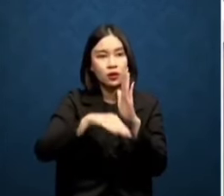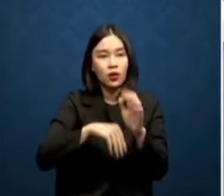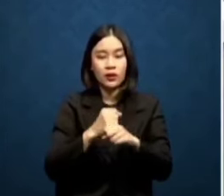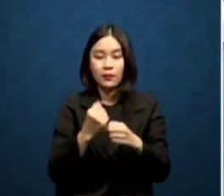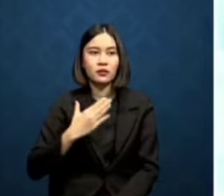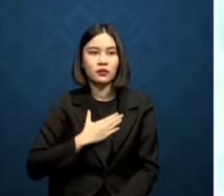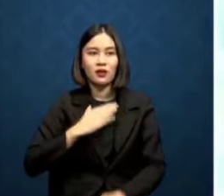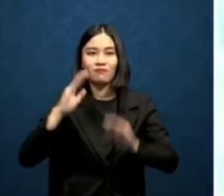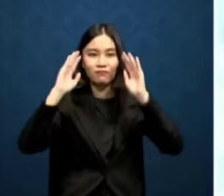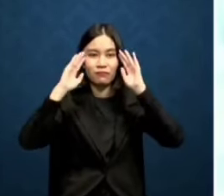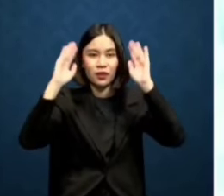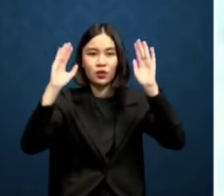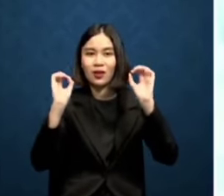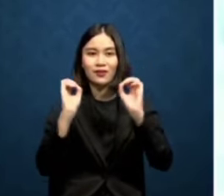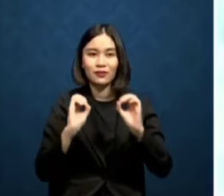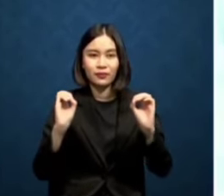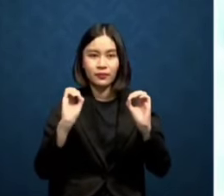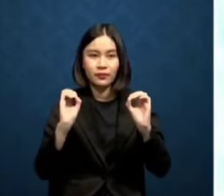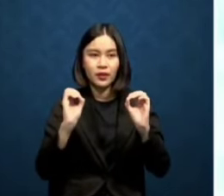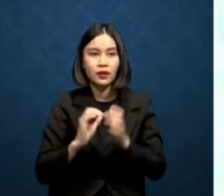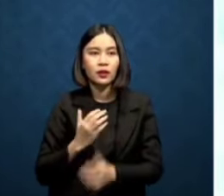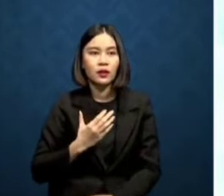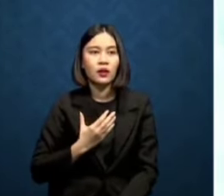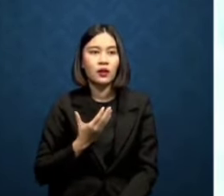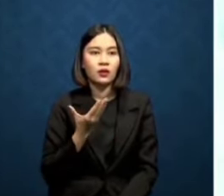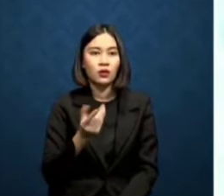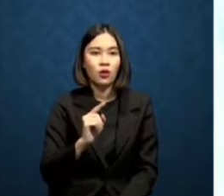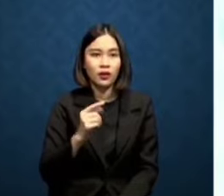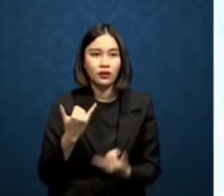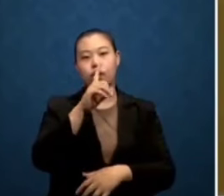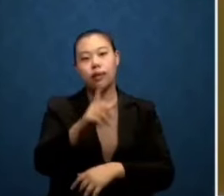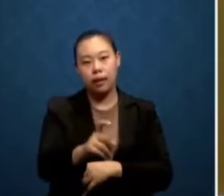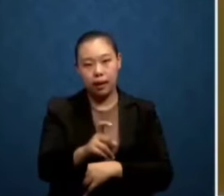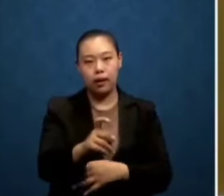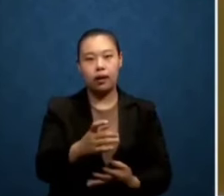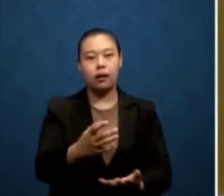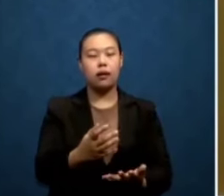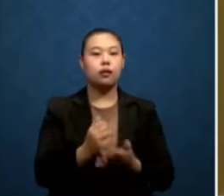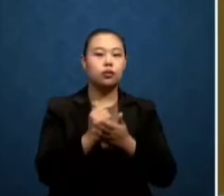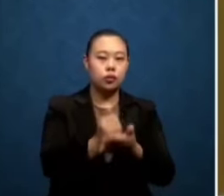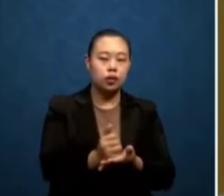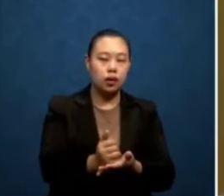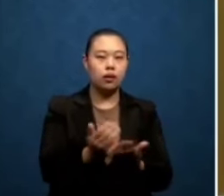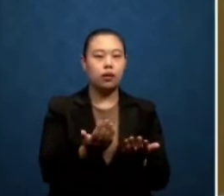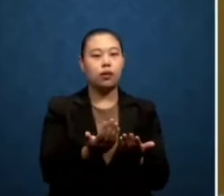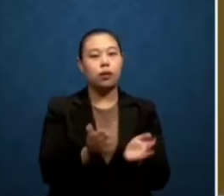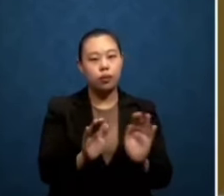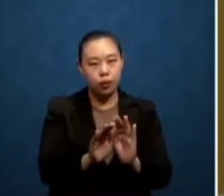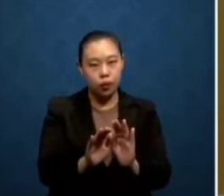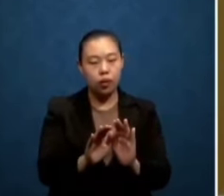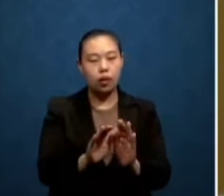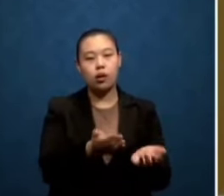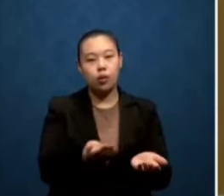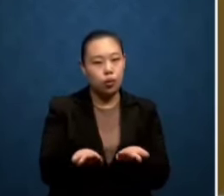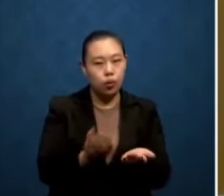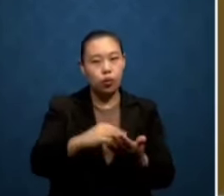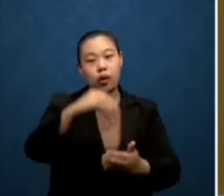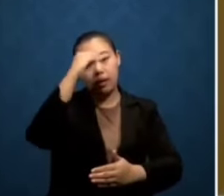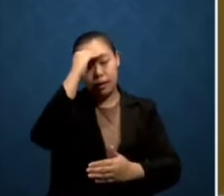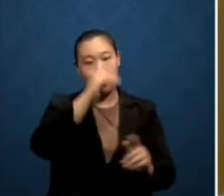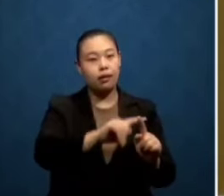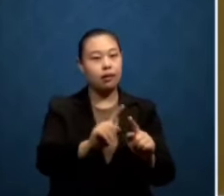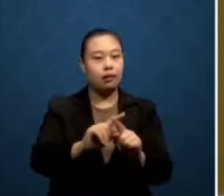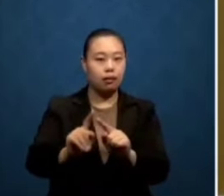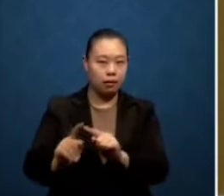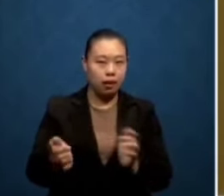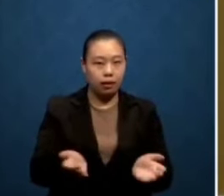รัฐสภาสำหรับปีสิ้นสุดวันที่ 30กันยายน 2566โดยมีว่าที่ร้อยตำรวจตรีอาพัฒน์สุขานันท์เลขาธิการ